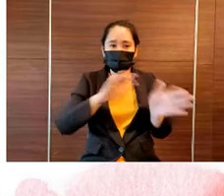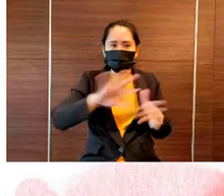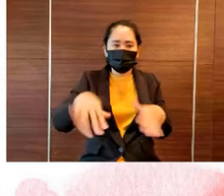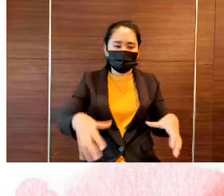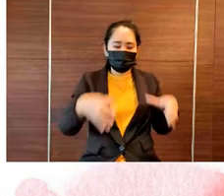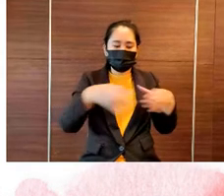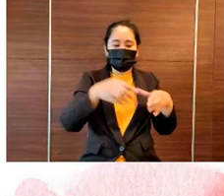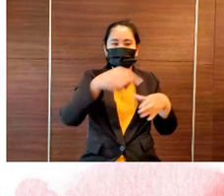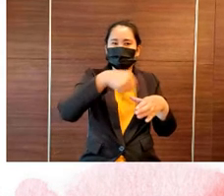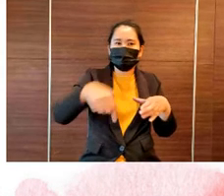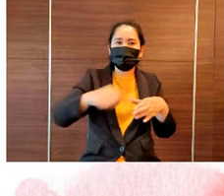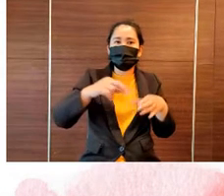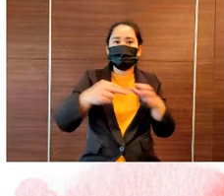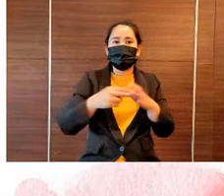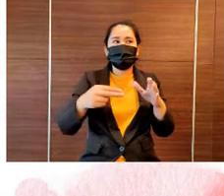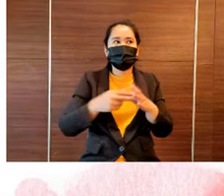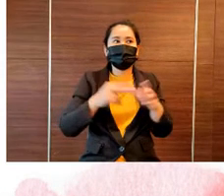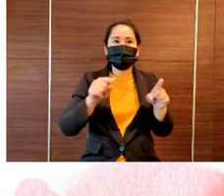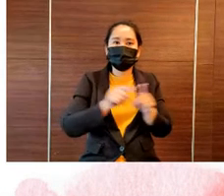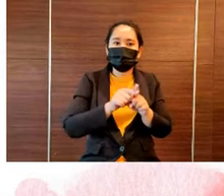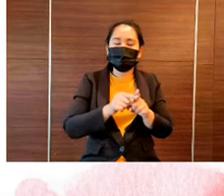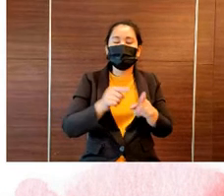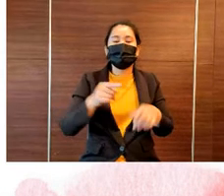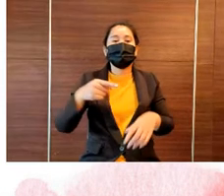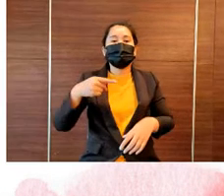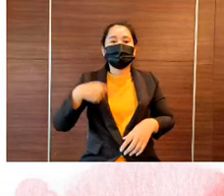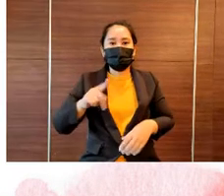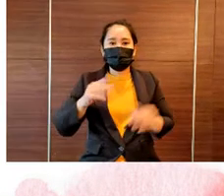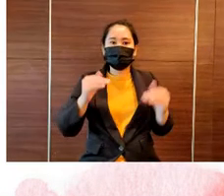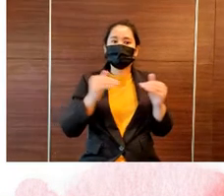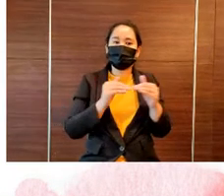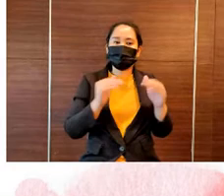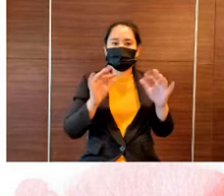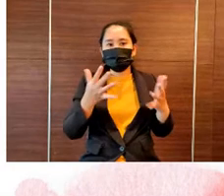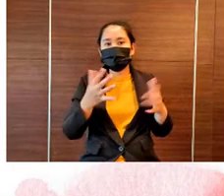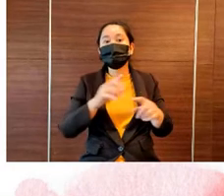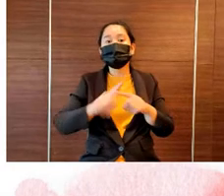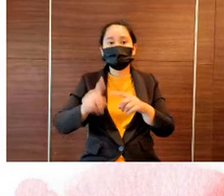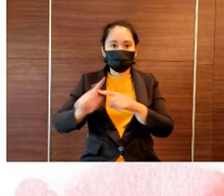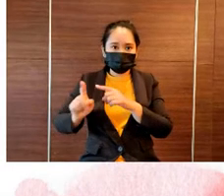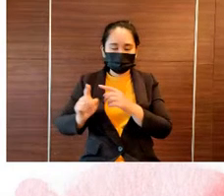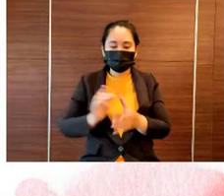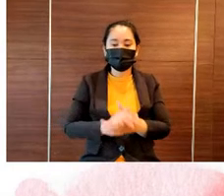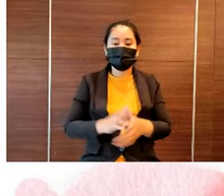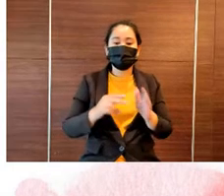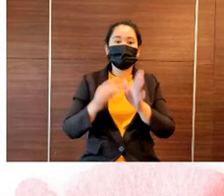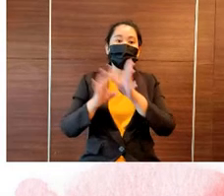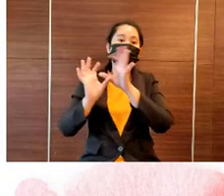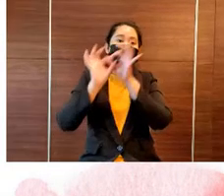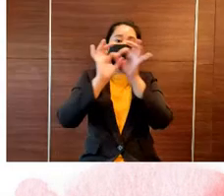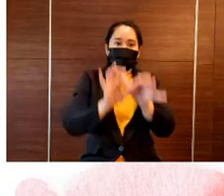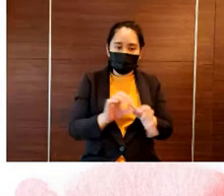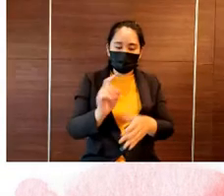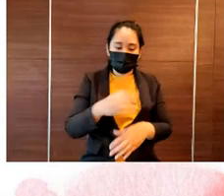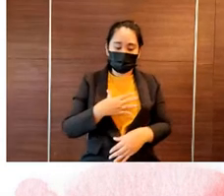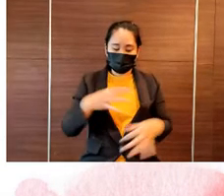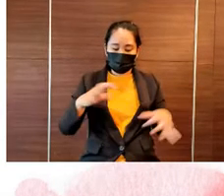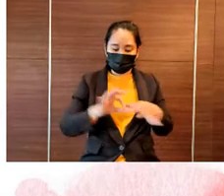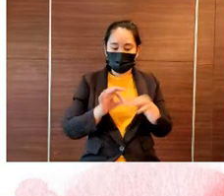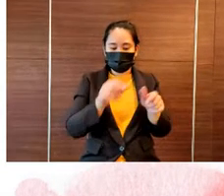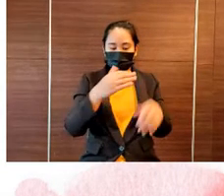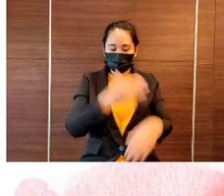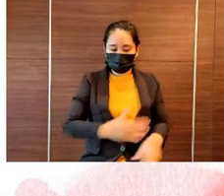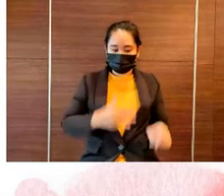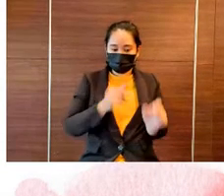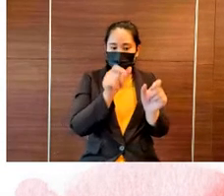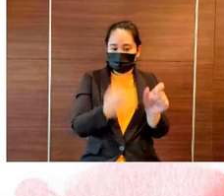ลุ่มคนชายขอบนะครับนะ marginalized population นะครับนะอันสืบเนื่องจากพฤติกรรมส่วนตัวนะครับ